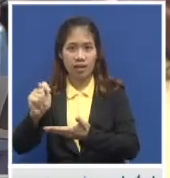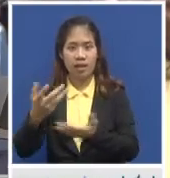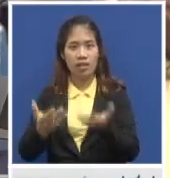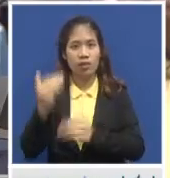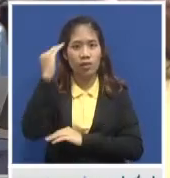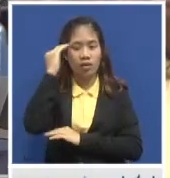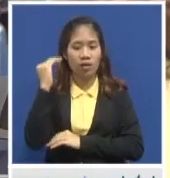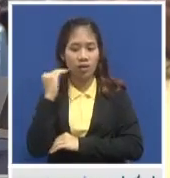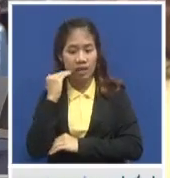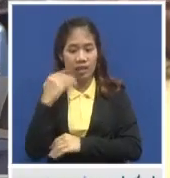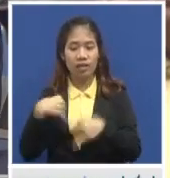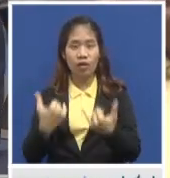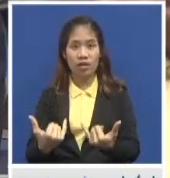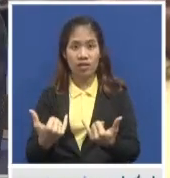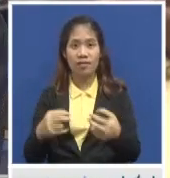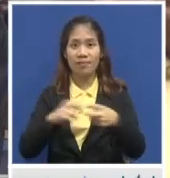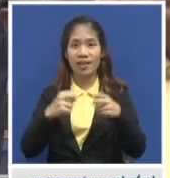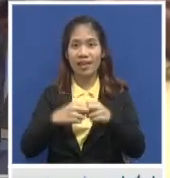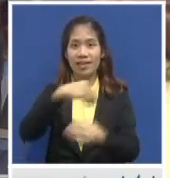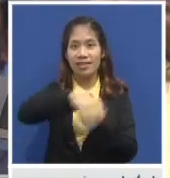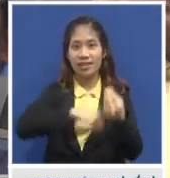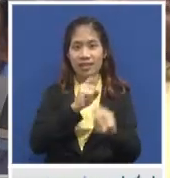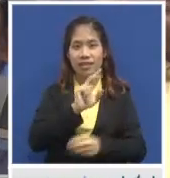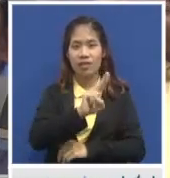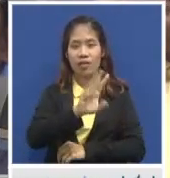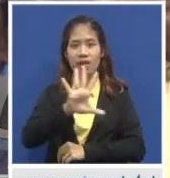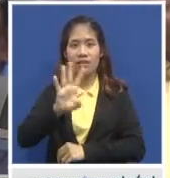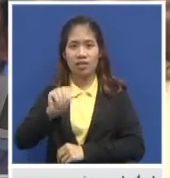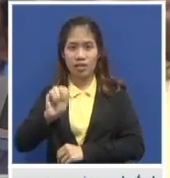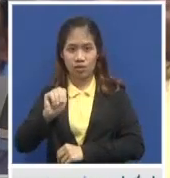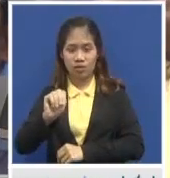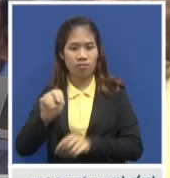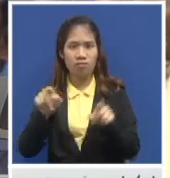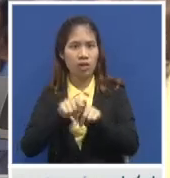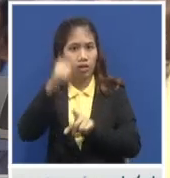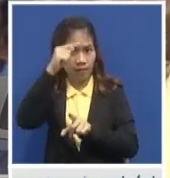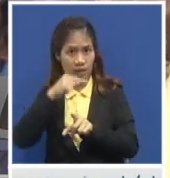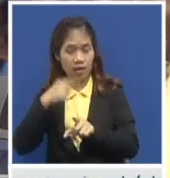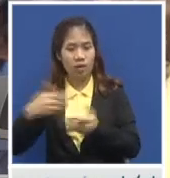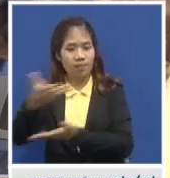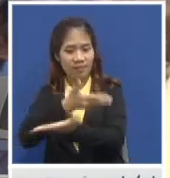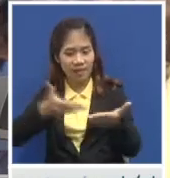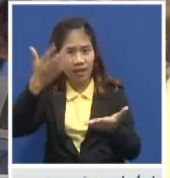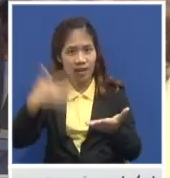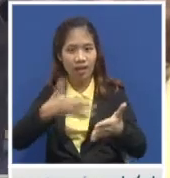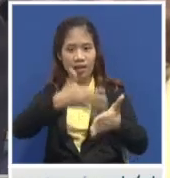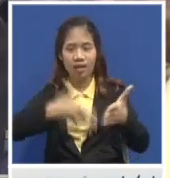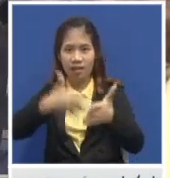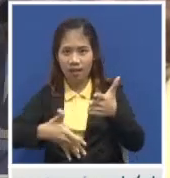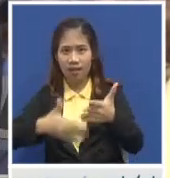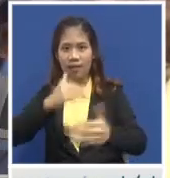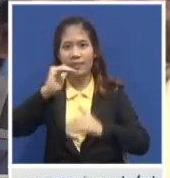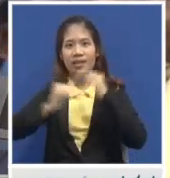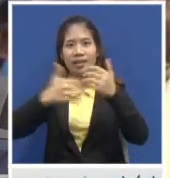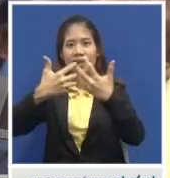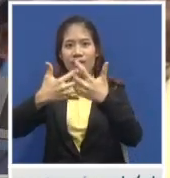ใต้ในช่วงวิกฤตเศรษฐกิจ2540วิกฤตเดียวกันกับเราเขาก็ได้พิจารณาว่าอุปสรรคต่อการพัฒนาภาคเอกชน